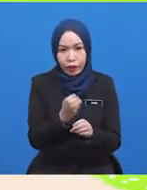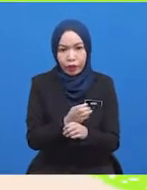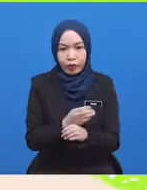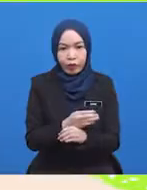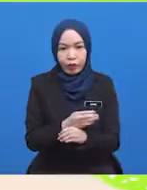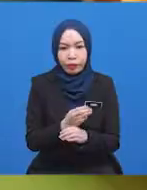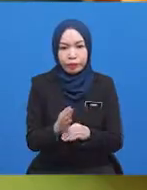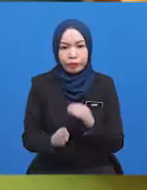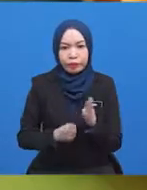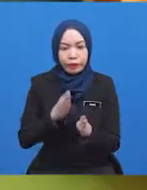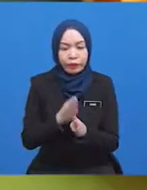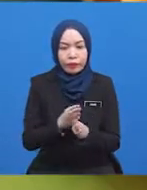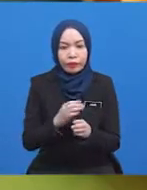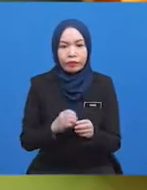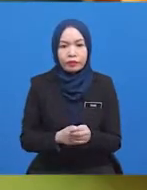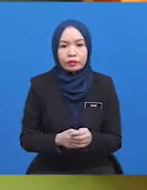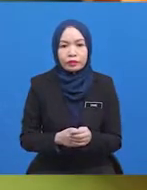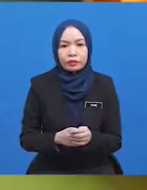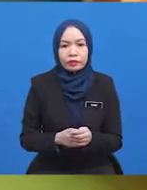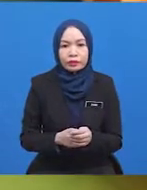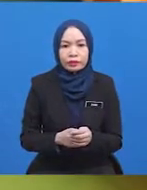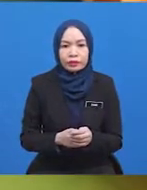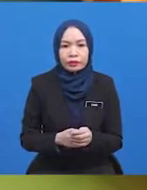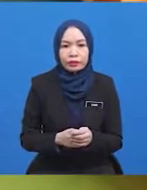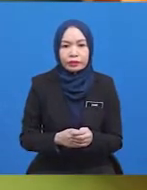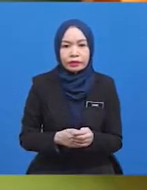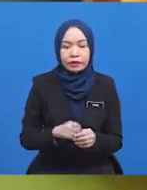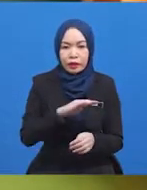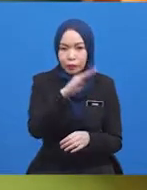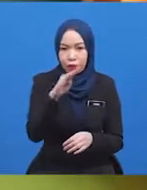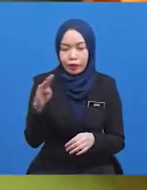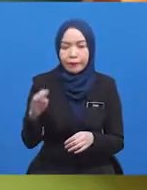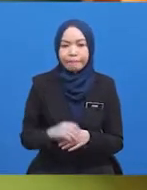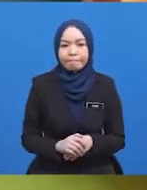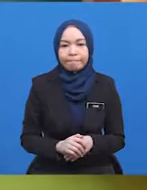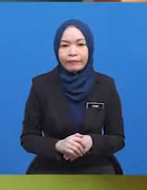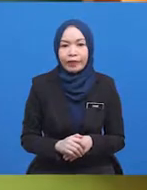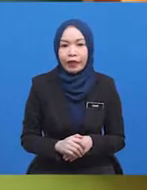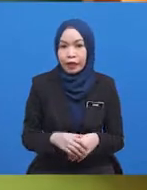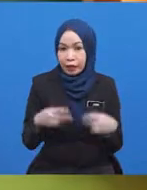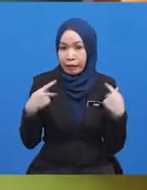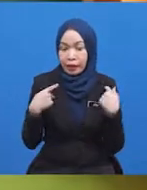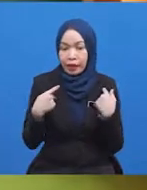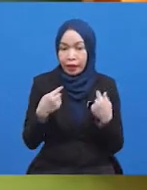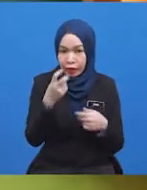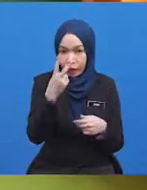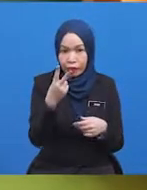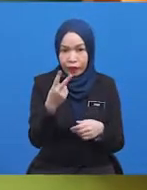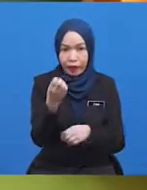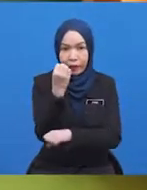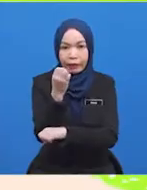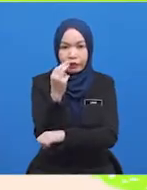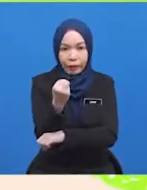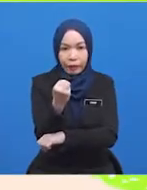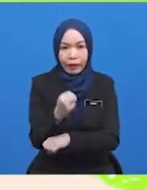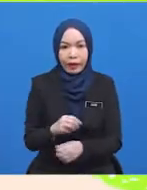Murid-murid mesti pernah melihat batu marmar, bukan? Ya, betul murid-murid.